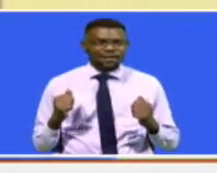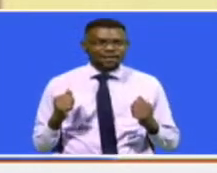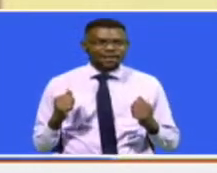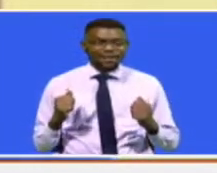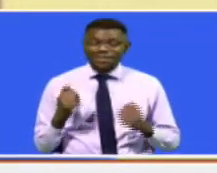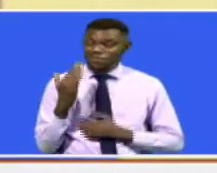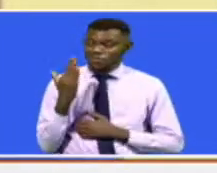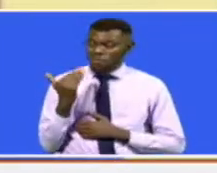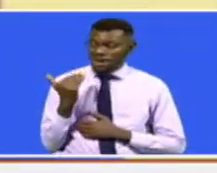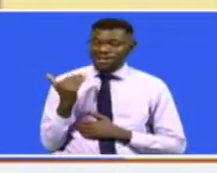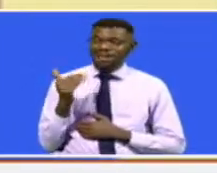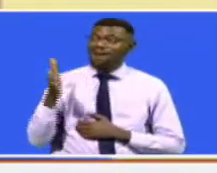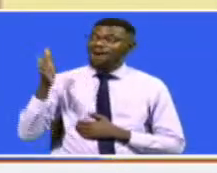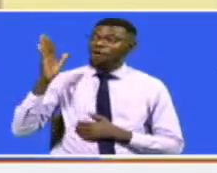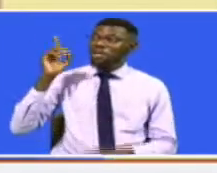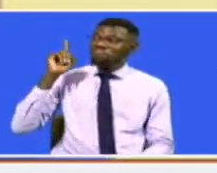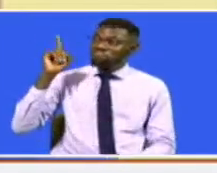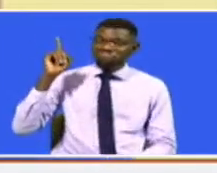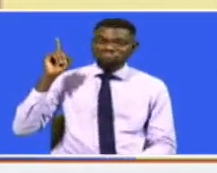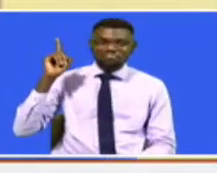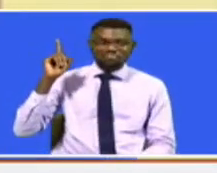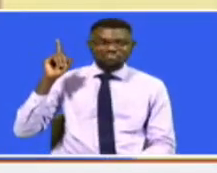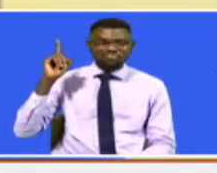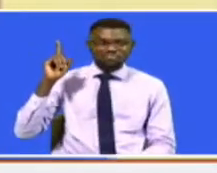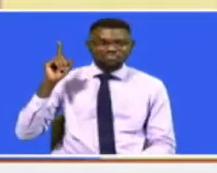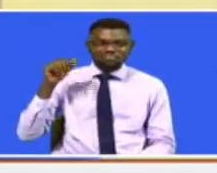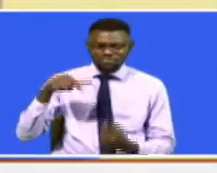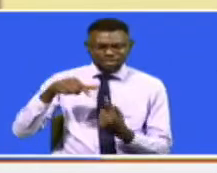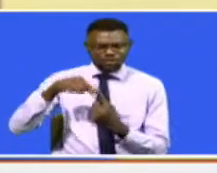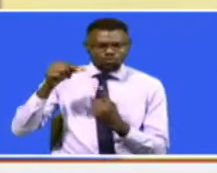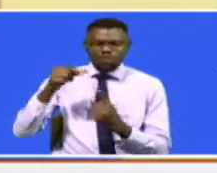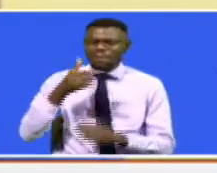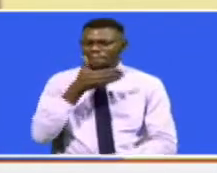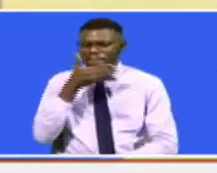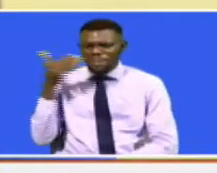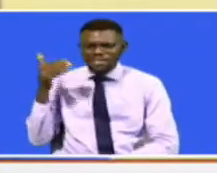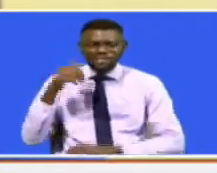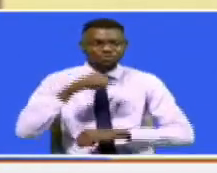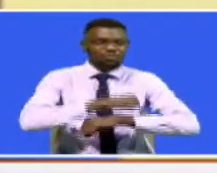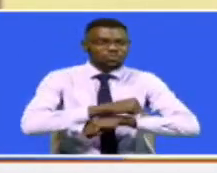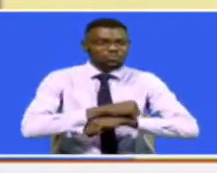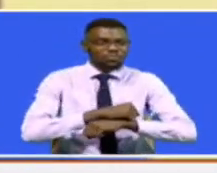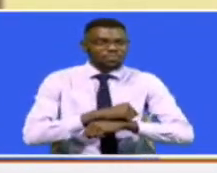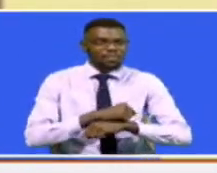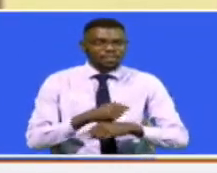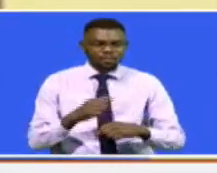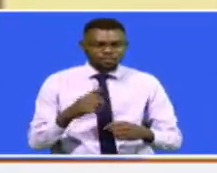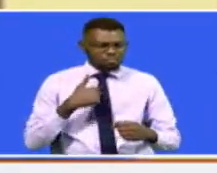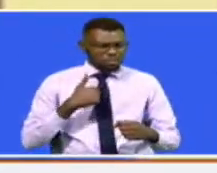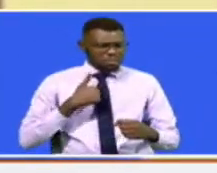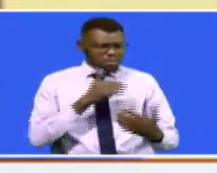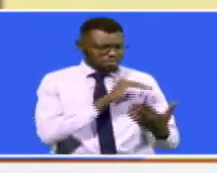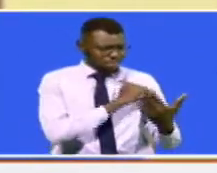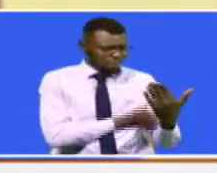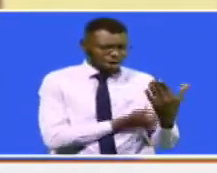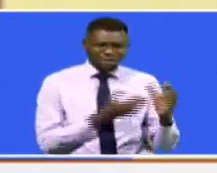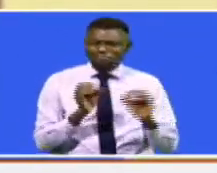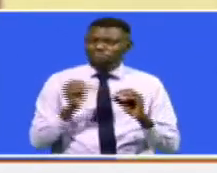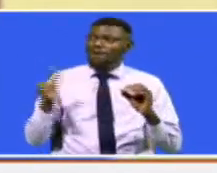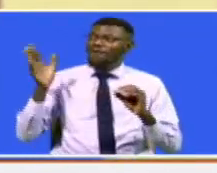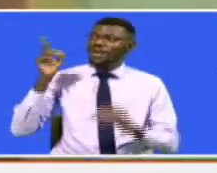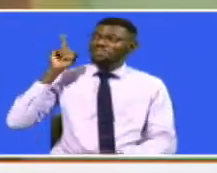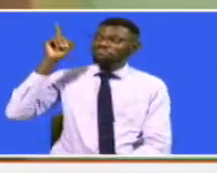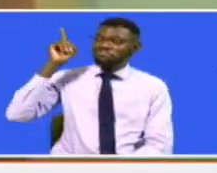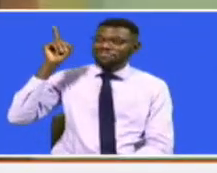kwa sababu Mungu ameweza kunichagulia shule nzuri, na si kwa uwezo wangu, na ni uwezo wa